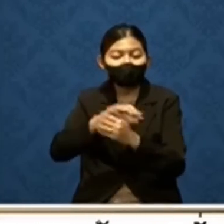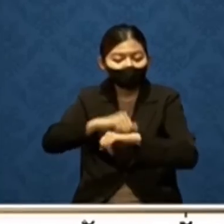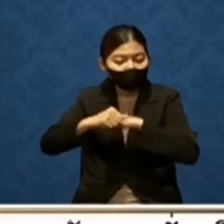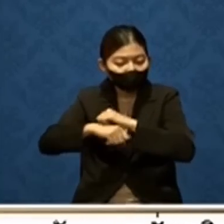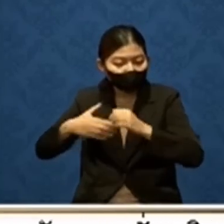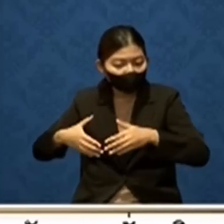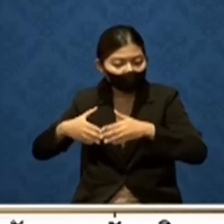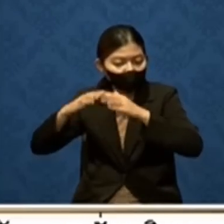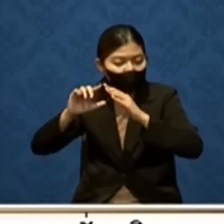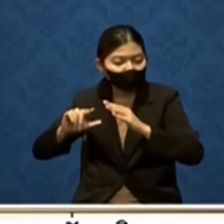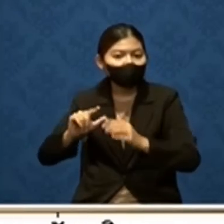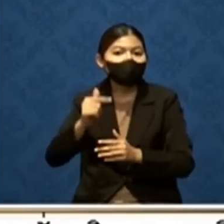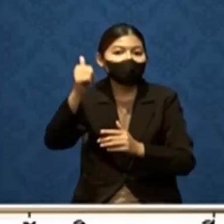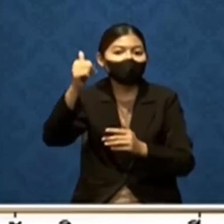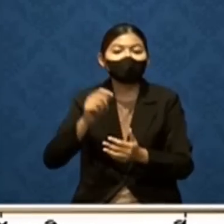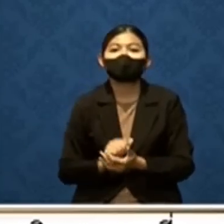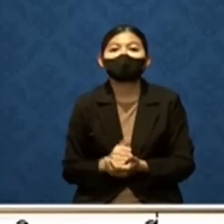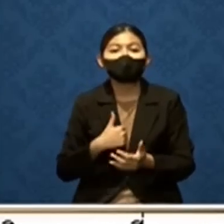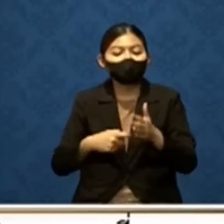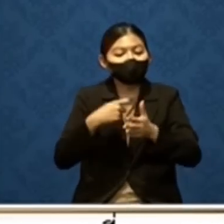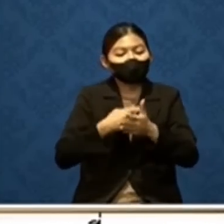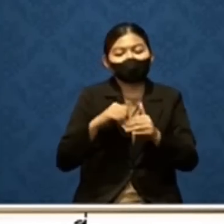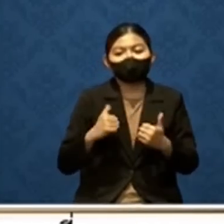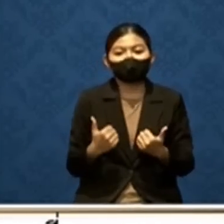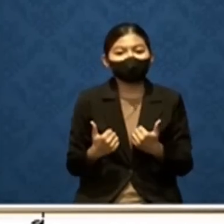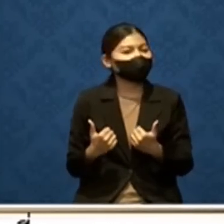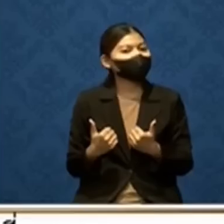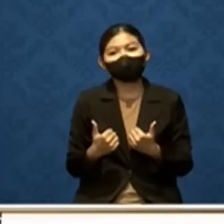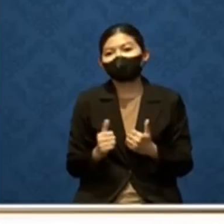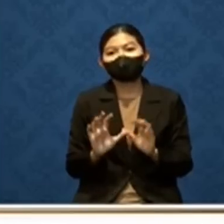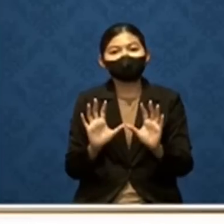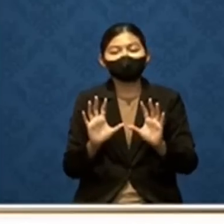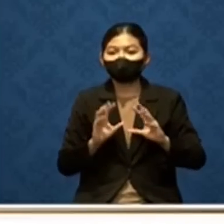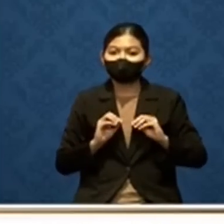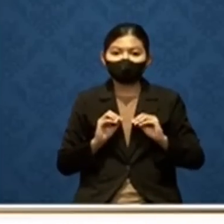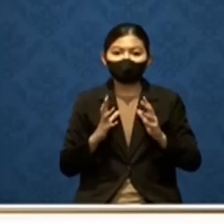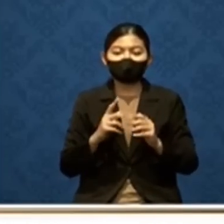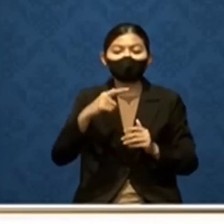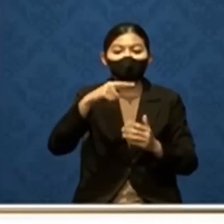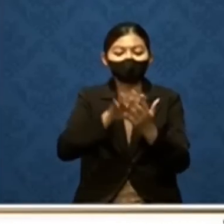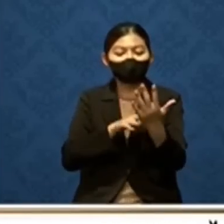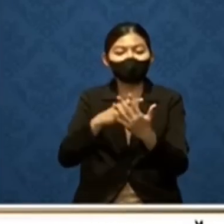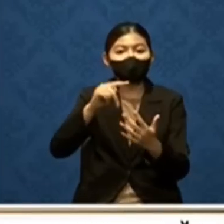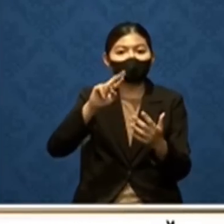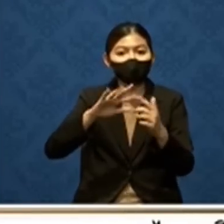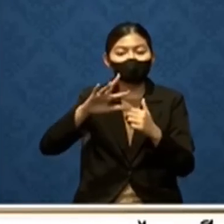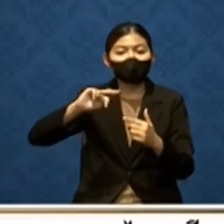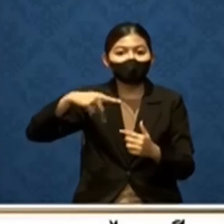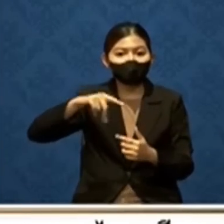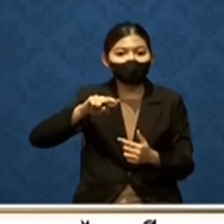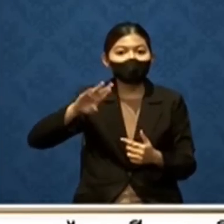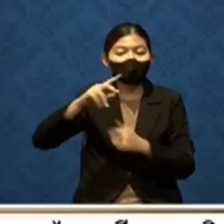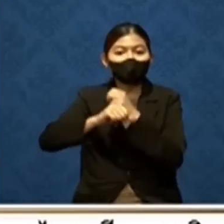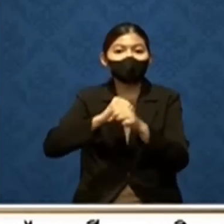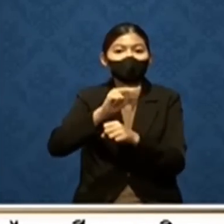ดขึ้นด้วยเหุผลเหล่านี้จึงไม่สามารถทำให้ผมรับหลกการรางพ.บ.งบประมาณปี 2,566